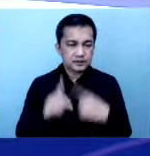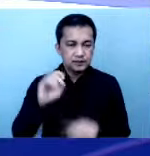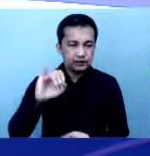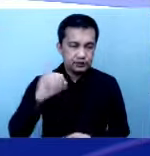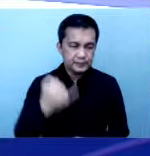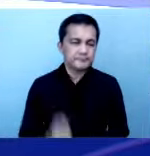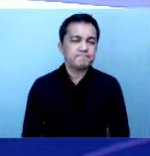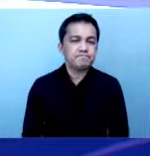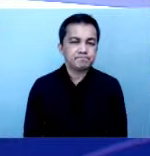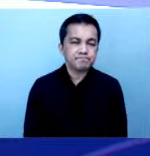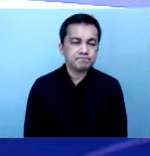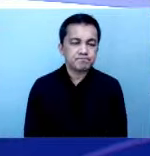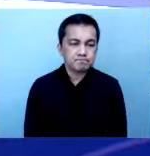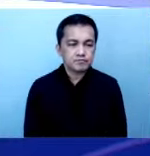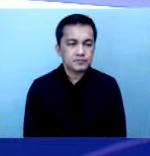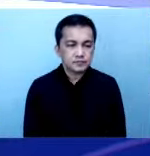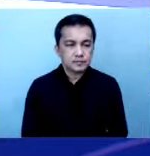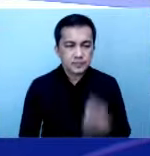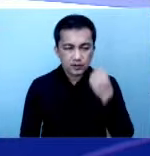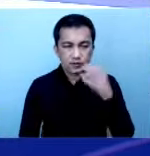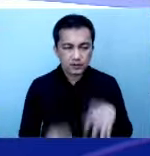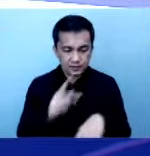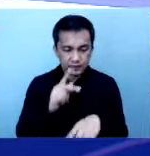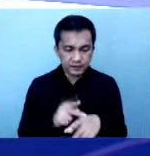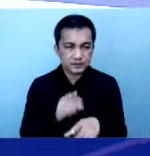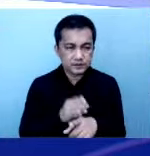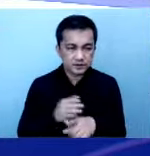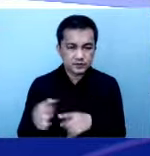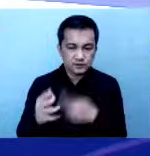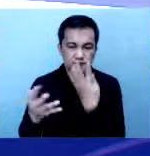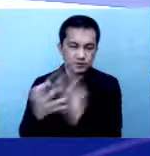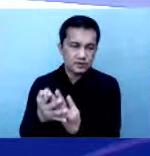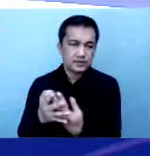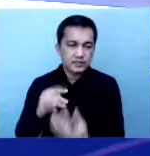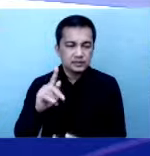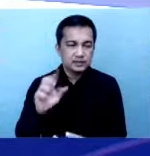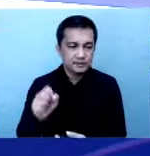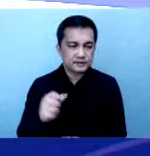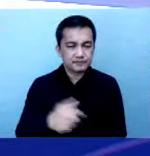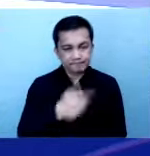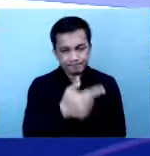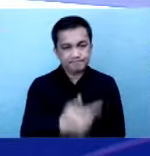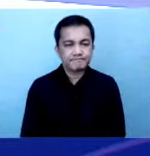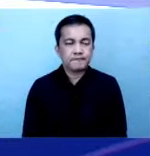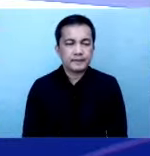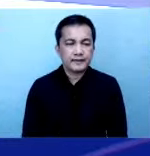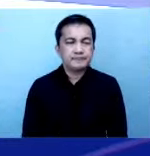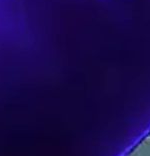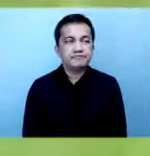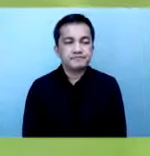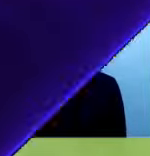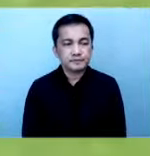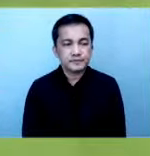Justice. Pagka-uwi sa bansa, diretso raw sa kulungan si Teves. Nasa frontline balita ngayon si Jenny Dongon.